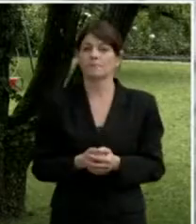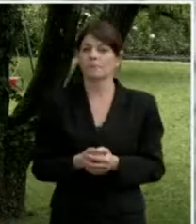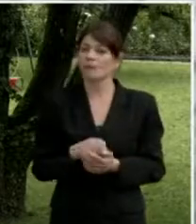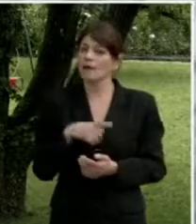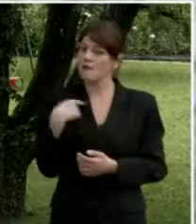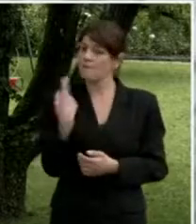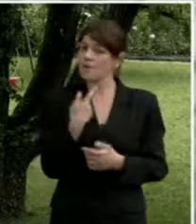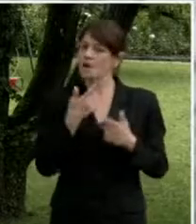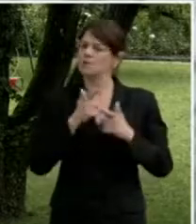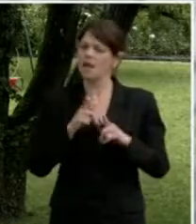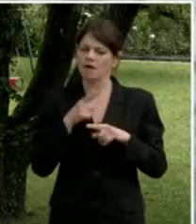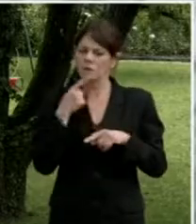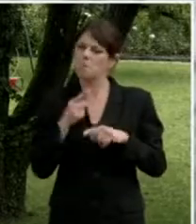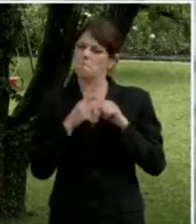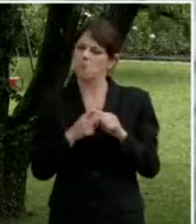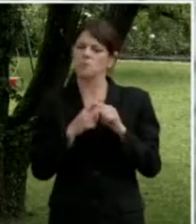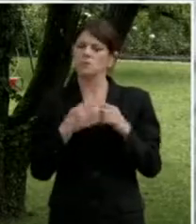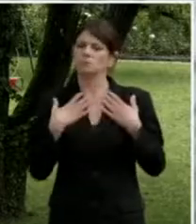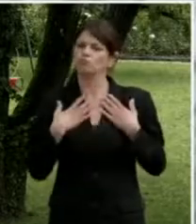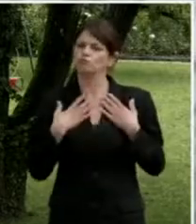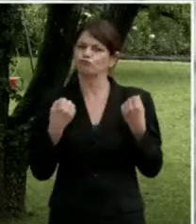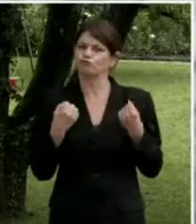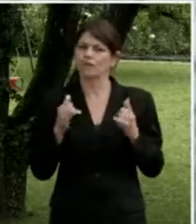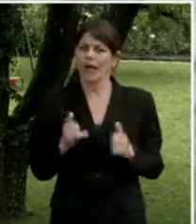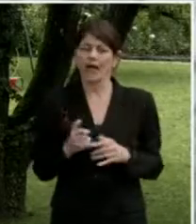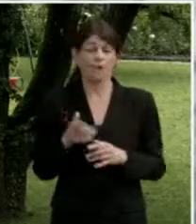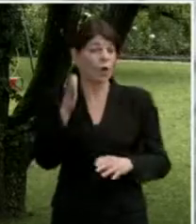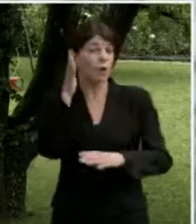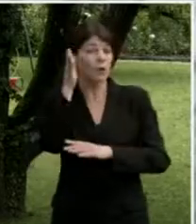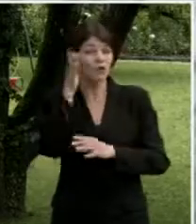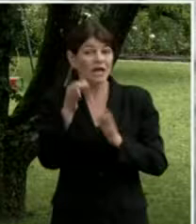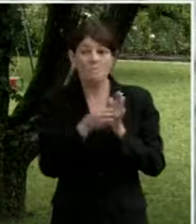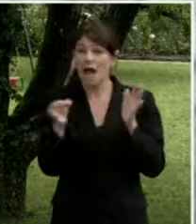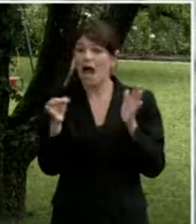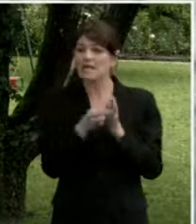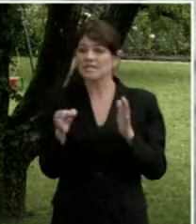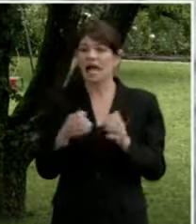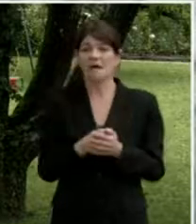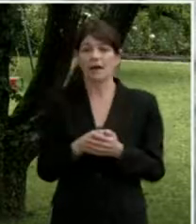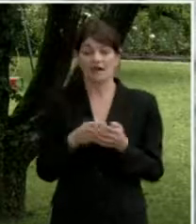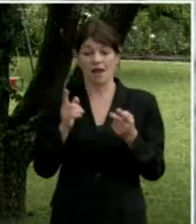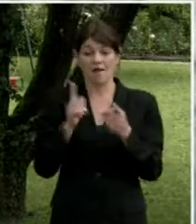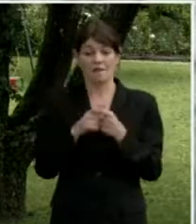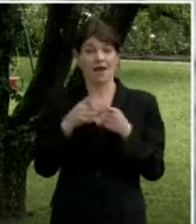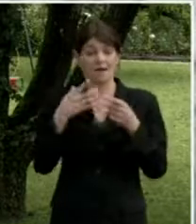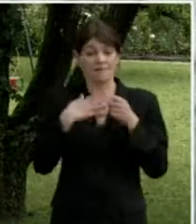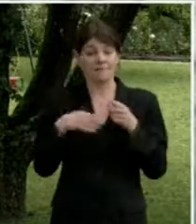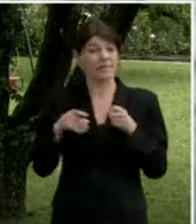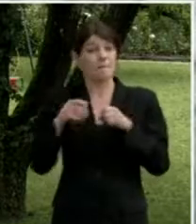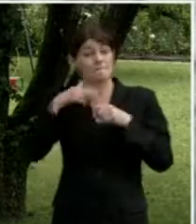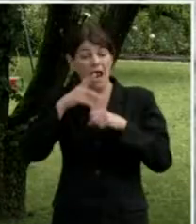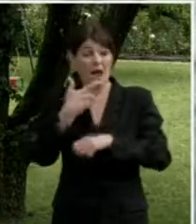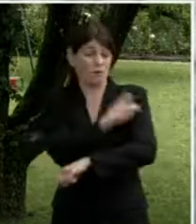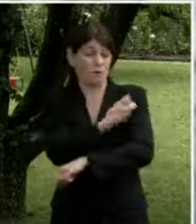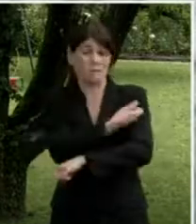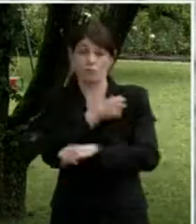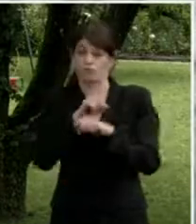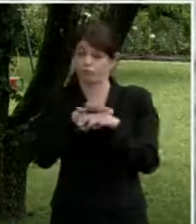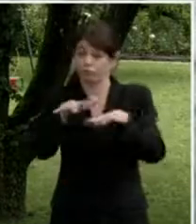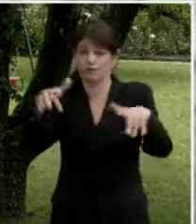Wir dürfen aber zuversichtlich sein, dass künftige Maßnahmen im Falle einer breiten Durchimpfung der